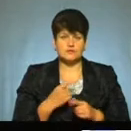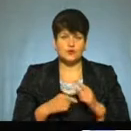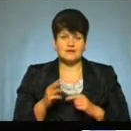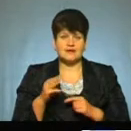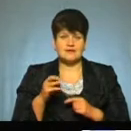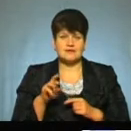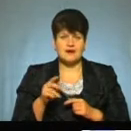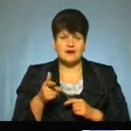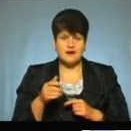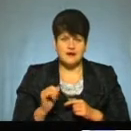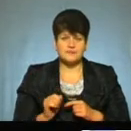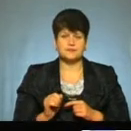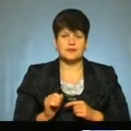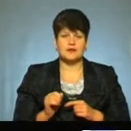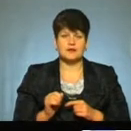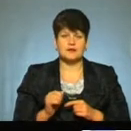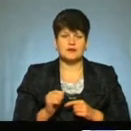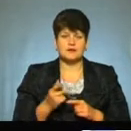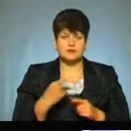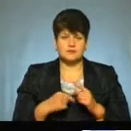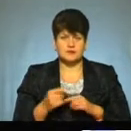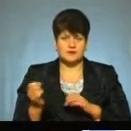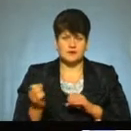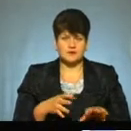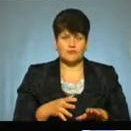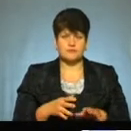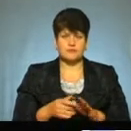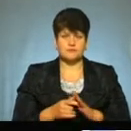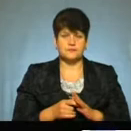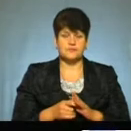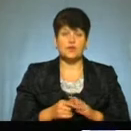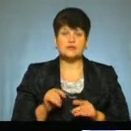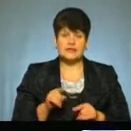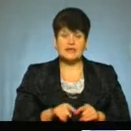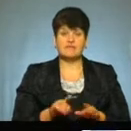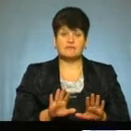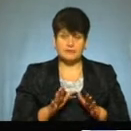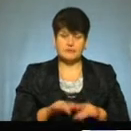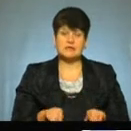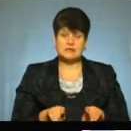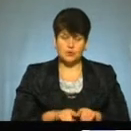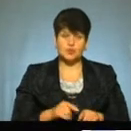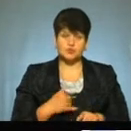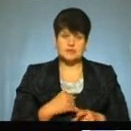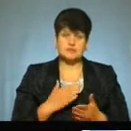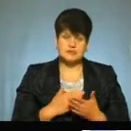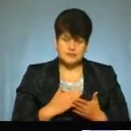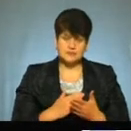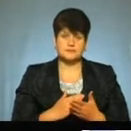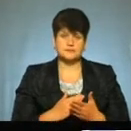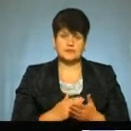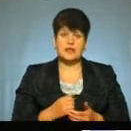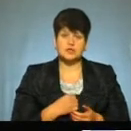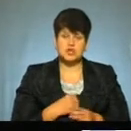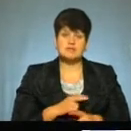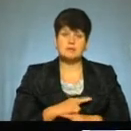тобто перекидання продукції, згорення, які йдуть в атмосферу, перекидання в приміщення. От такі випадки в нас також зафіксовані, до речі, на